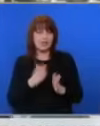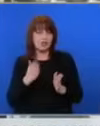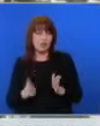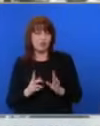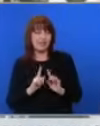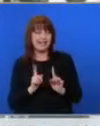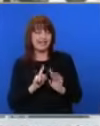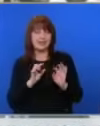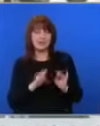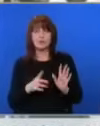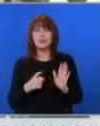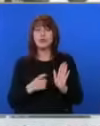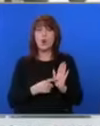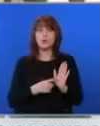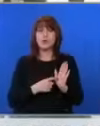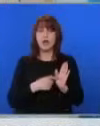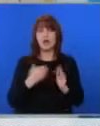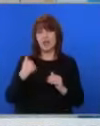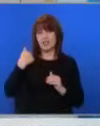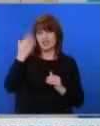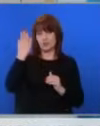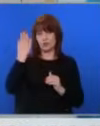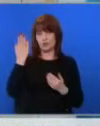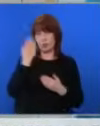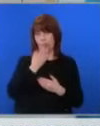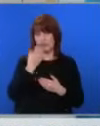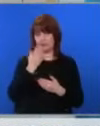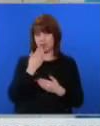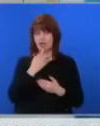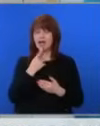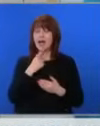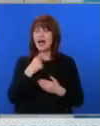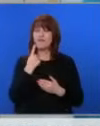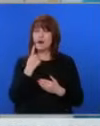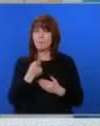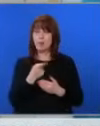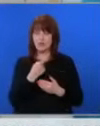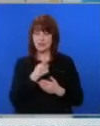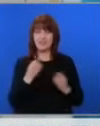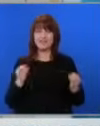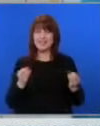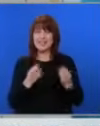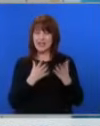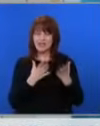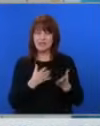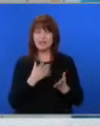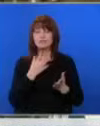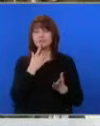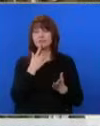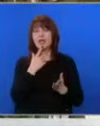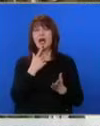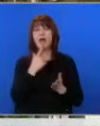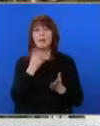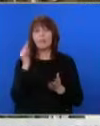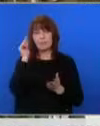от закона за висшето образование. На въпрос на депутата от Възраждане Цвета Рангелова, просветният министър Галин